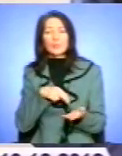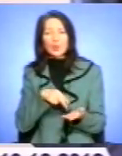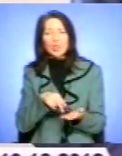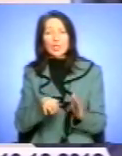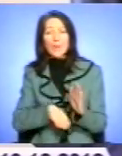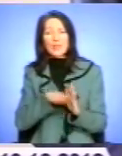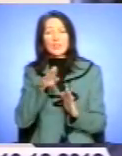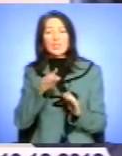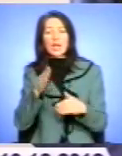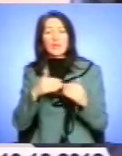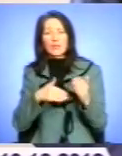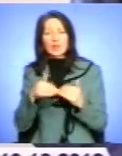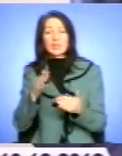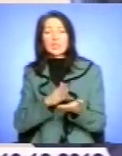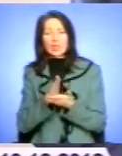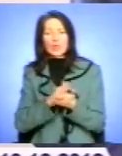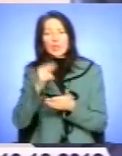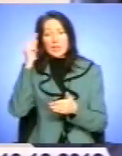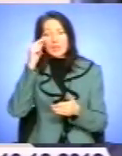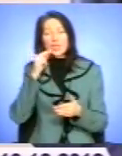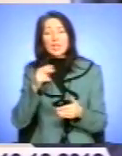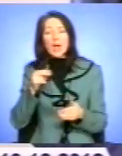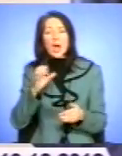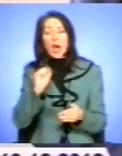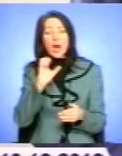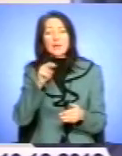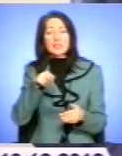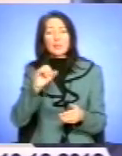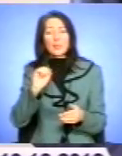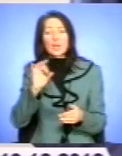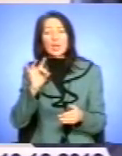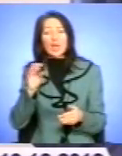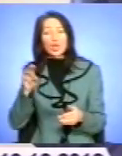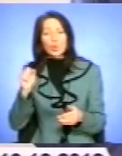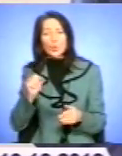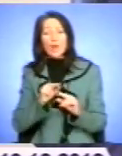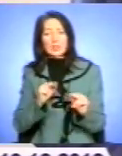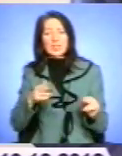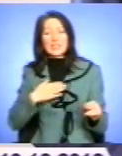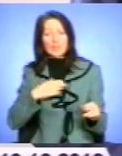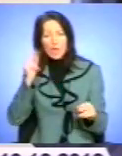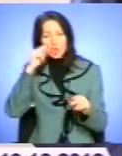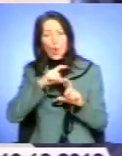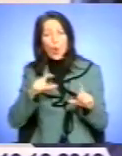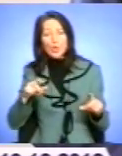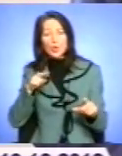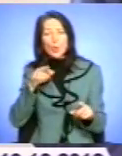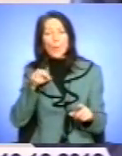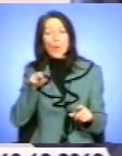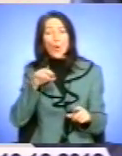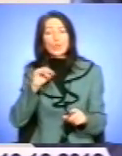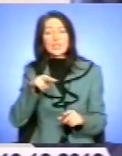кваліфікації, стажування і навчання в аспірантурі і докторантурі викладачів і нашого коледжу, і Подільського